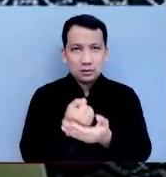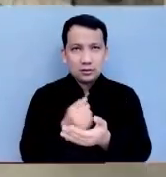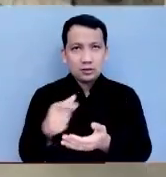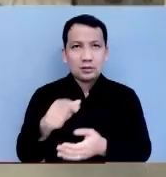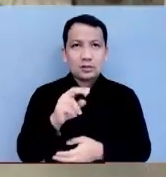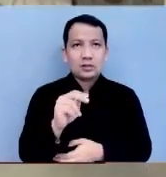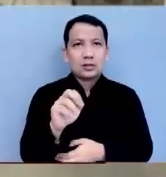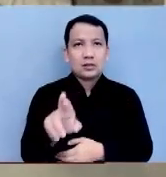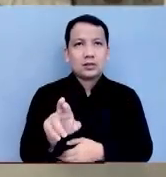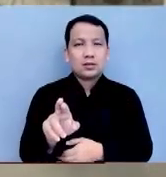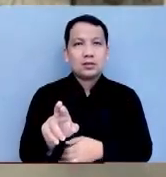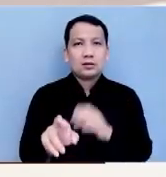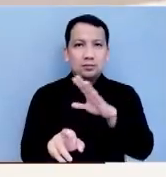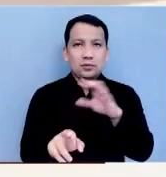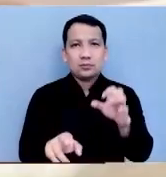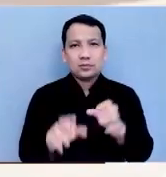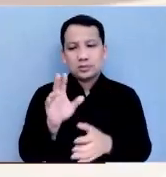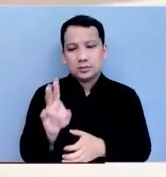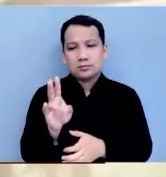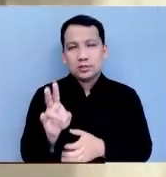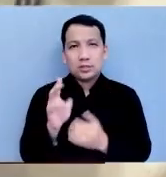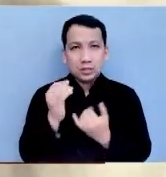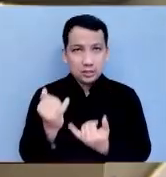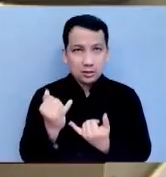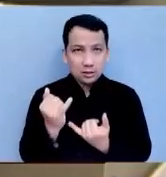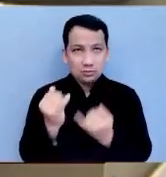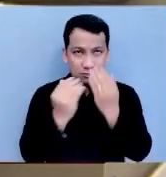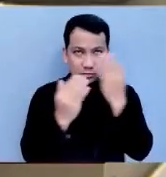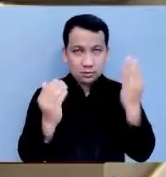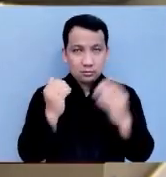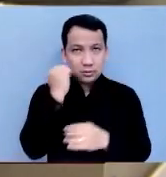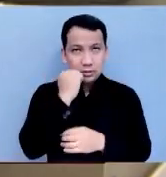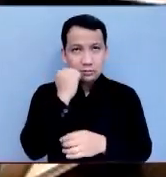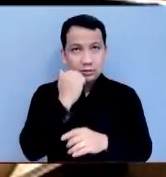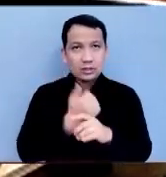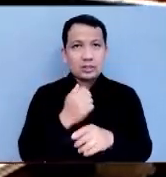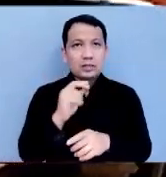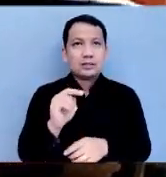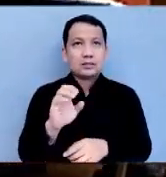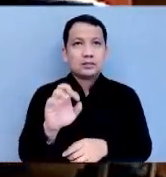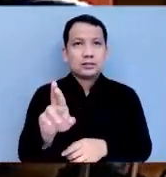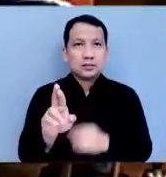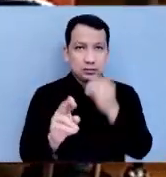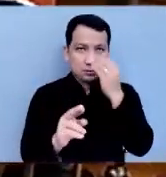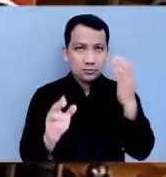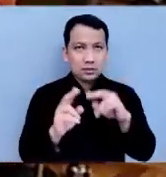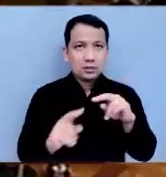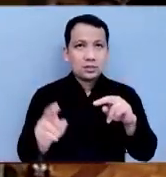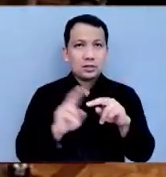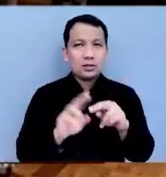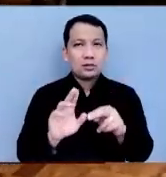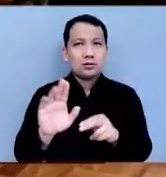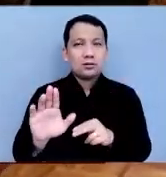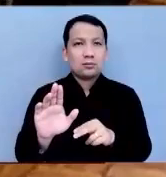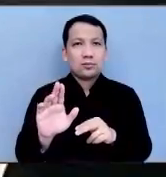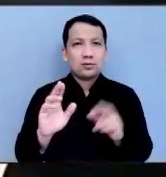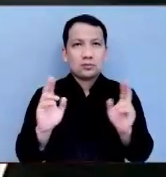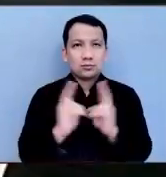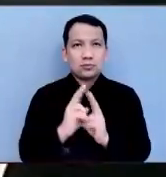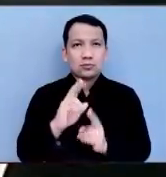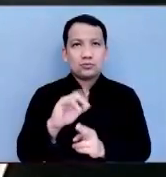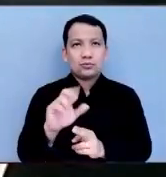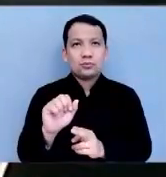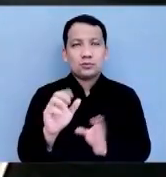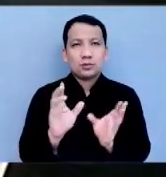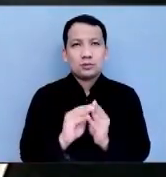Manila. 570 pesos ang kasalukuyang arawang sahod sa NCR. Ang petisyon ng kapatiran ng mga union at samahang manggagawa